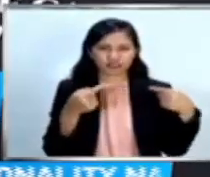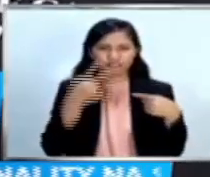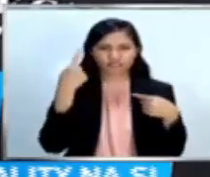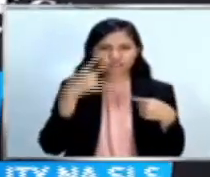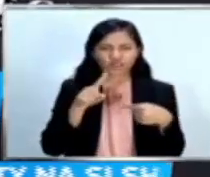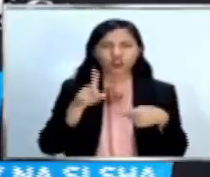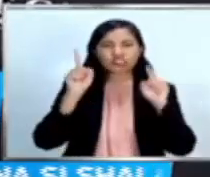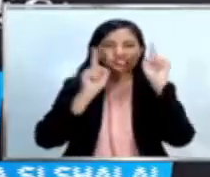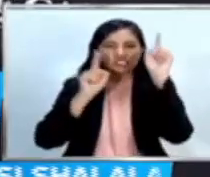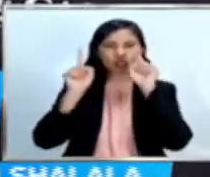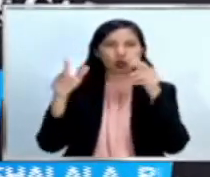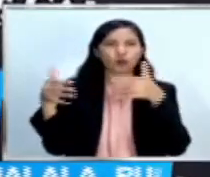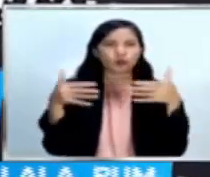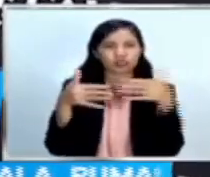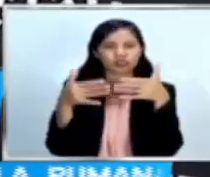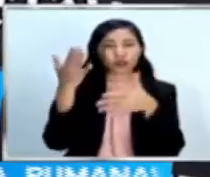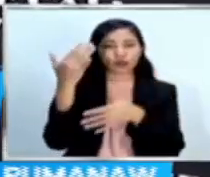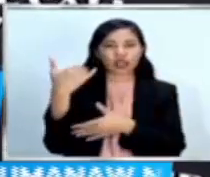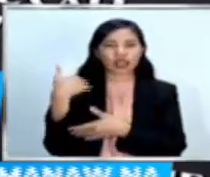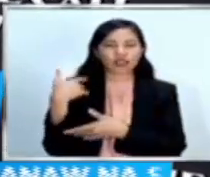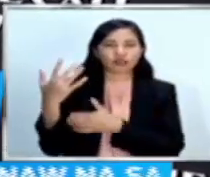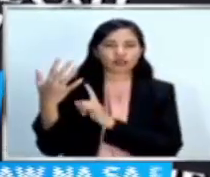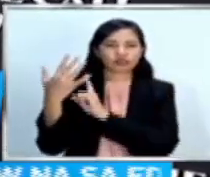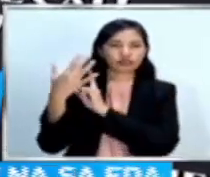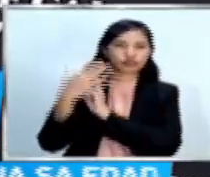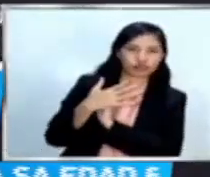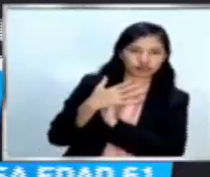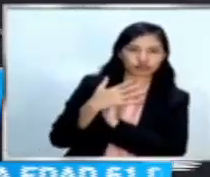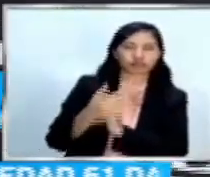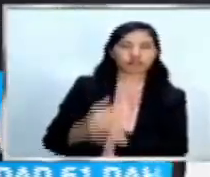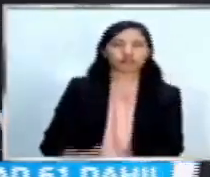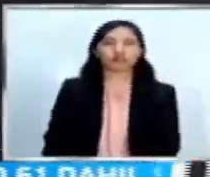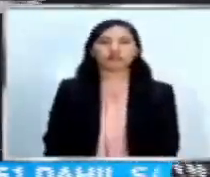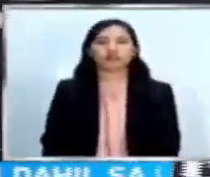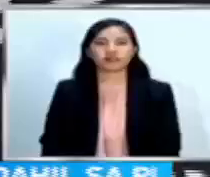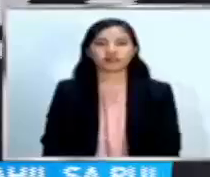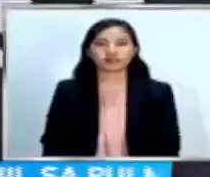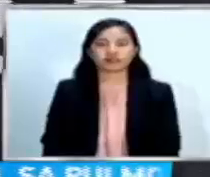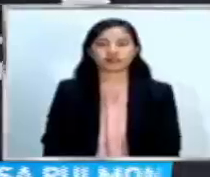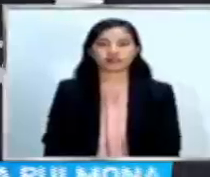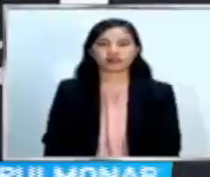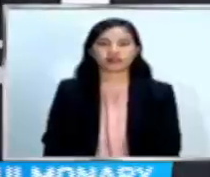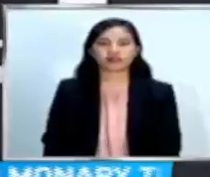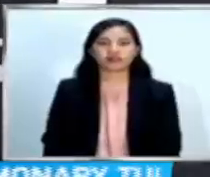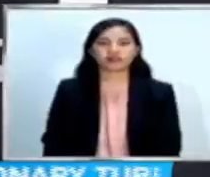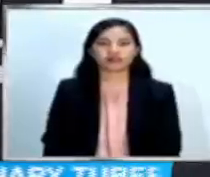matapos mabagsakan ng hydraulic door. Nelson Canlas, GMA News.